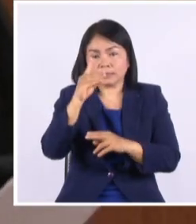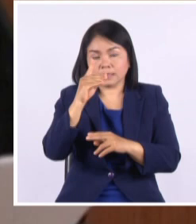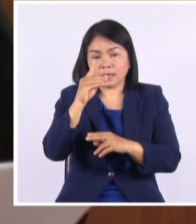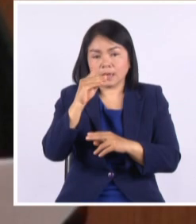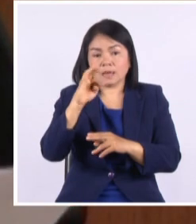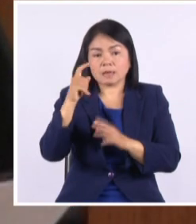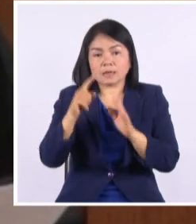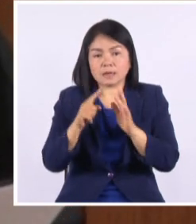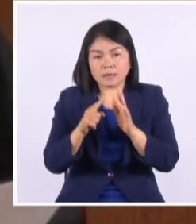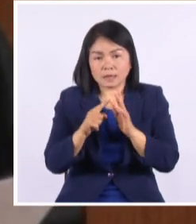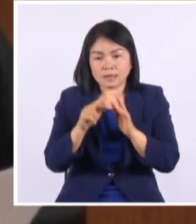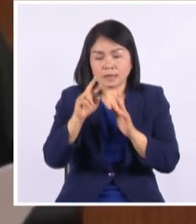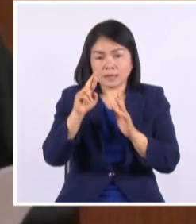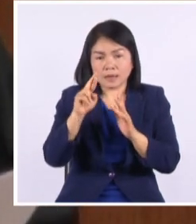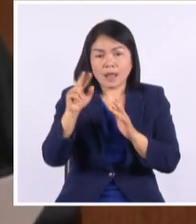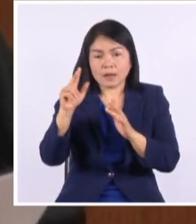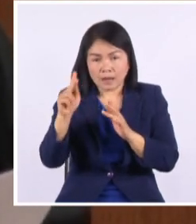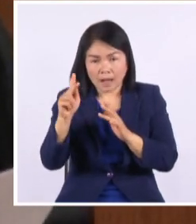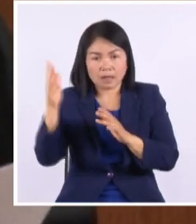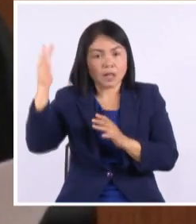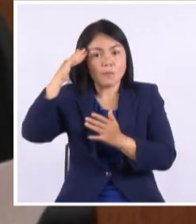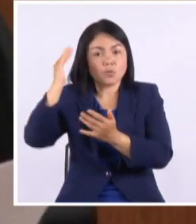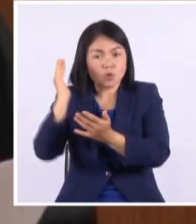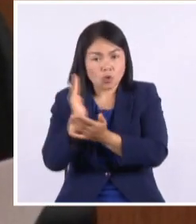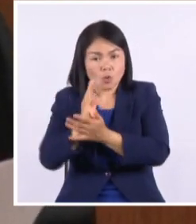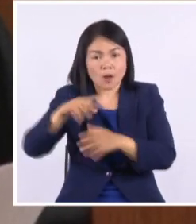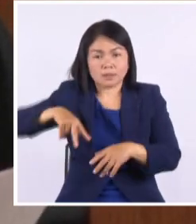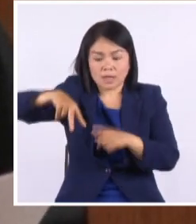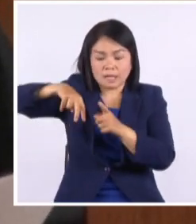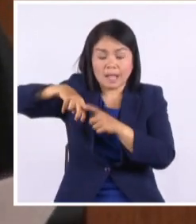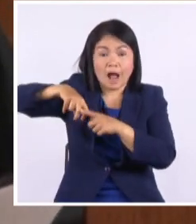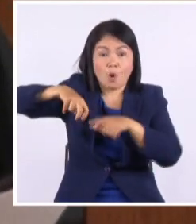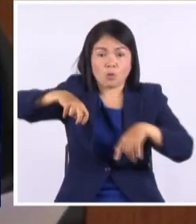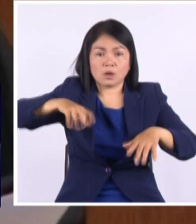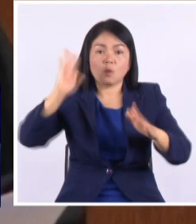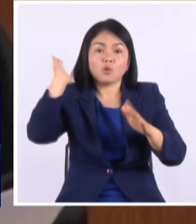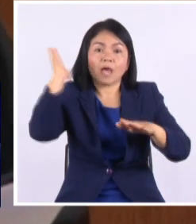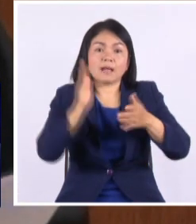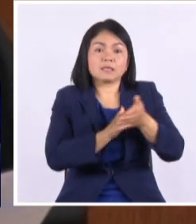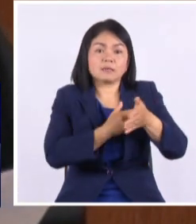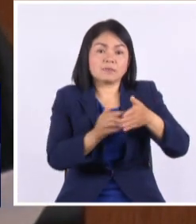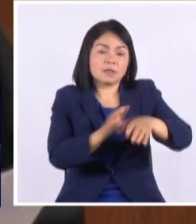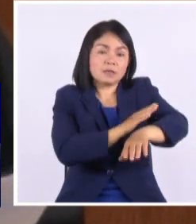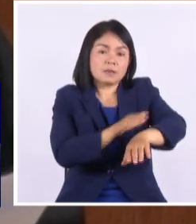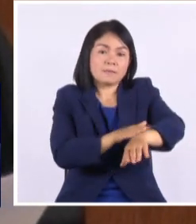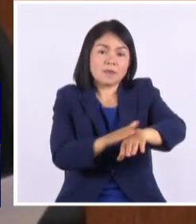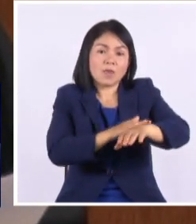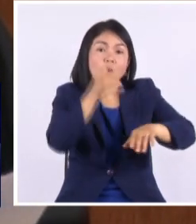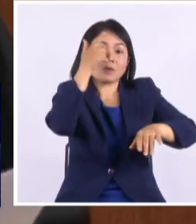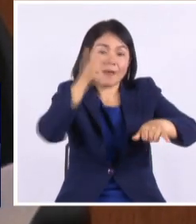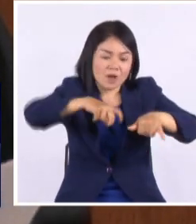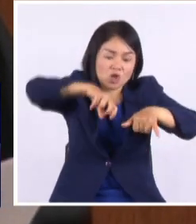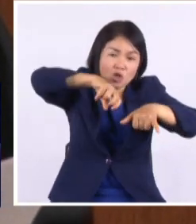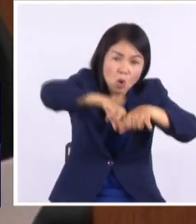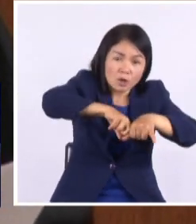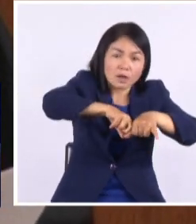ที่ใช้หัวเข่ากดเข้าที่คอนายจอร์จฟอยล์ชาบริการผิวสีจนขาดอากาศหายใจและตายไปเมื่อปีก่อนที่